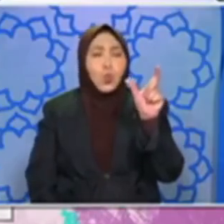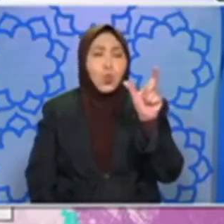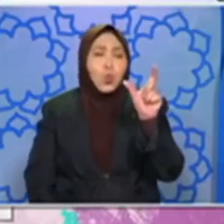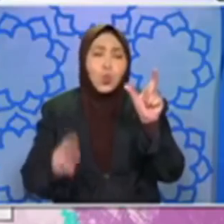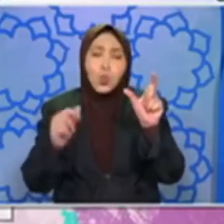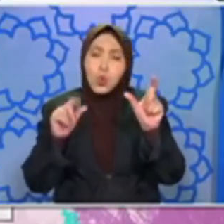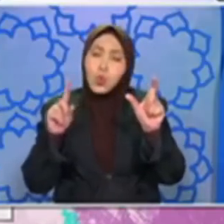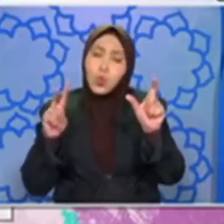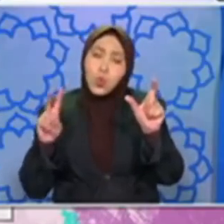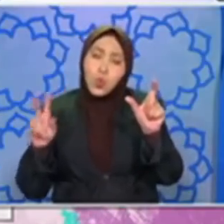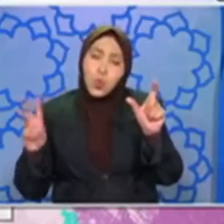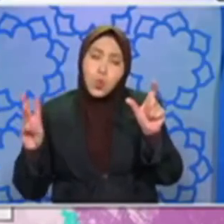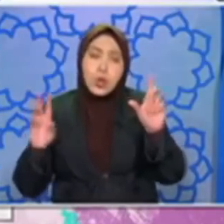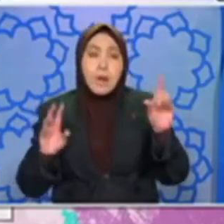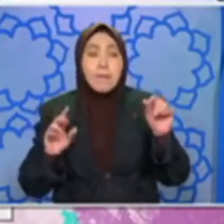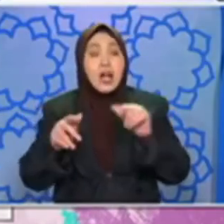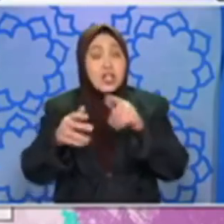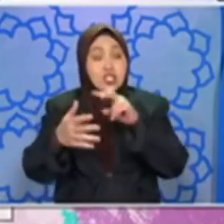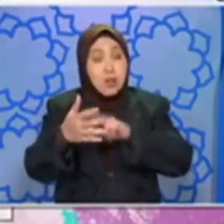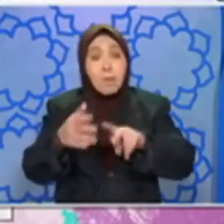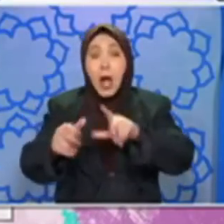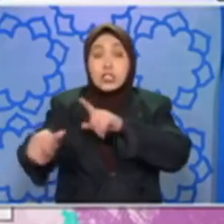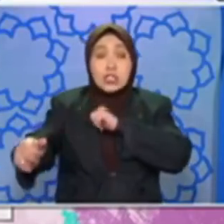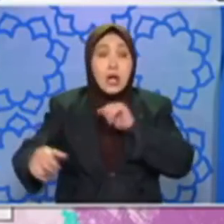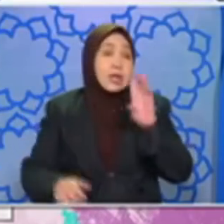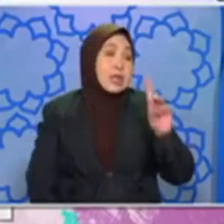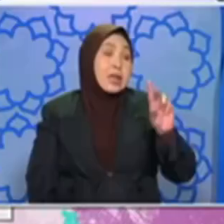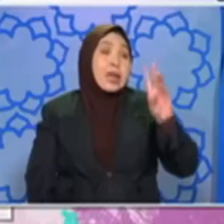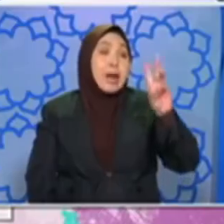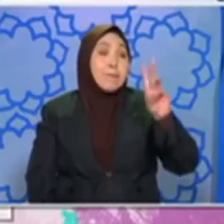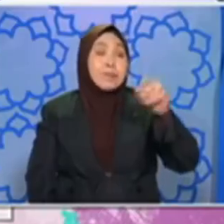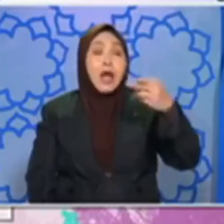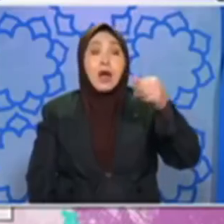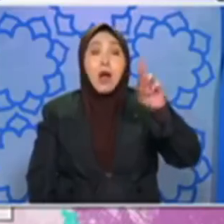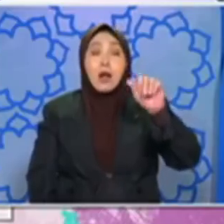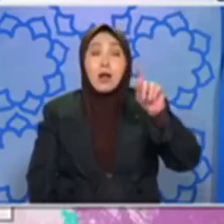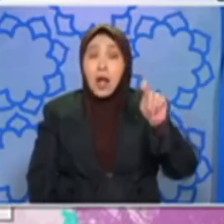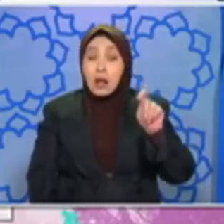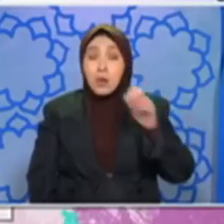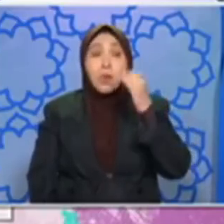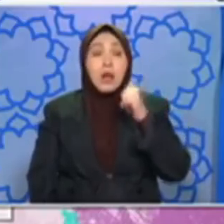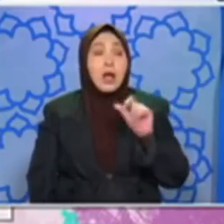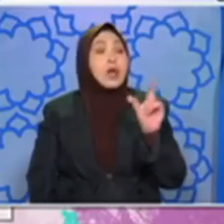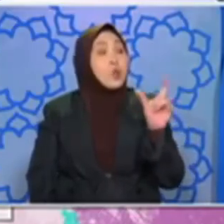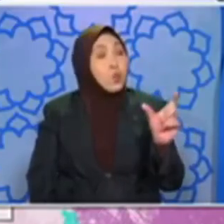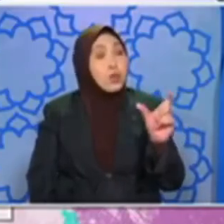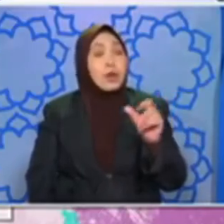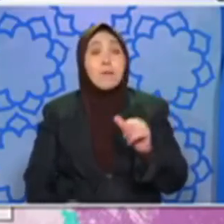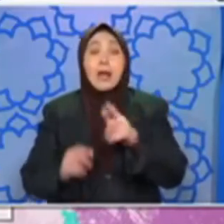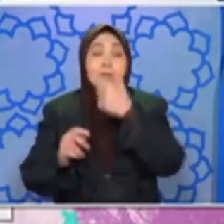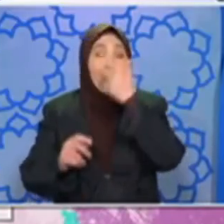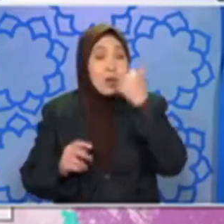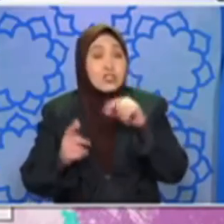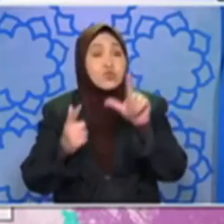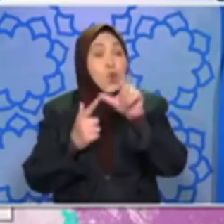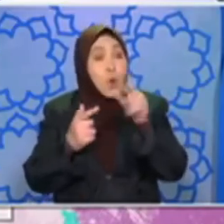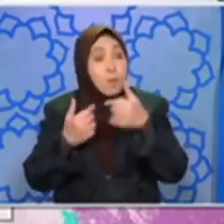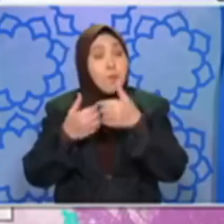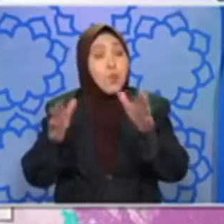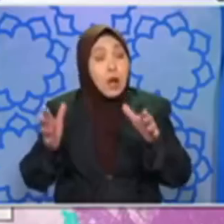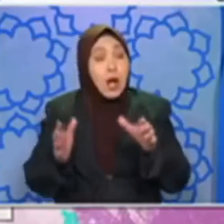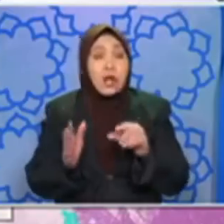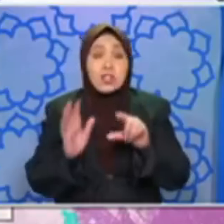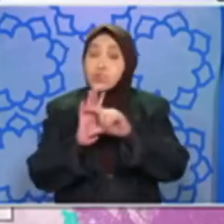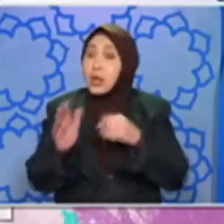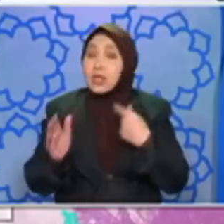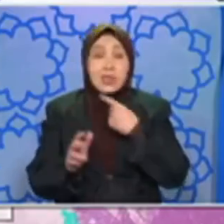Nun dibaca panjang 6 harakat. Kenapa baca Nun tak? Tak ada pun bahagian depan Nun tu. Sebab tu kita sebut huruf-huruf pembukaan surah ni, kita tak